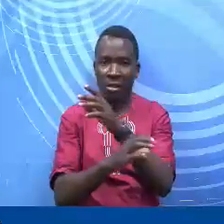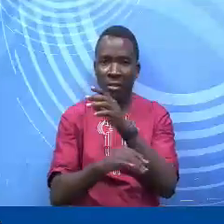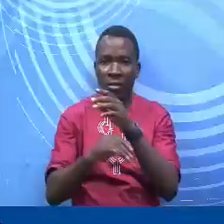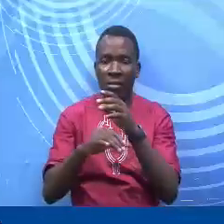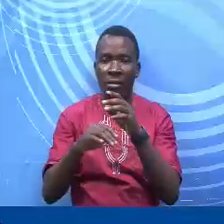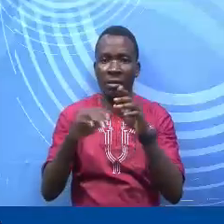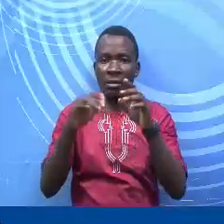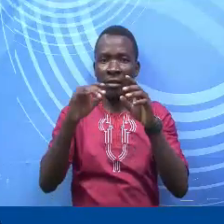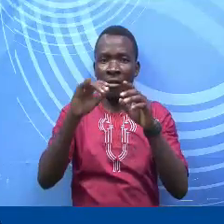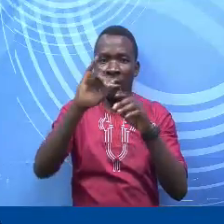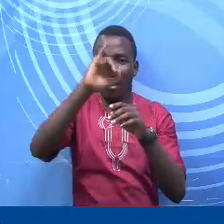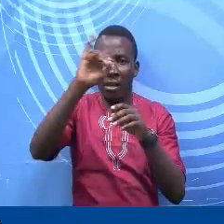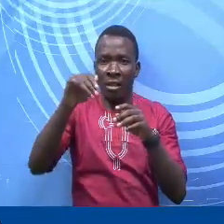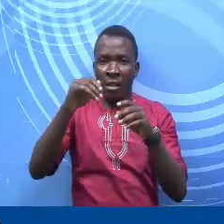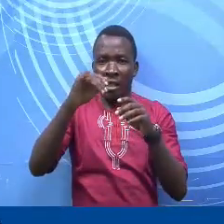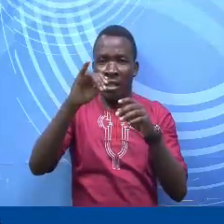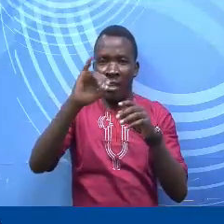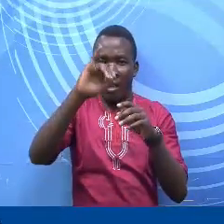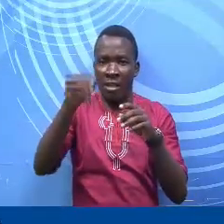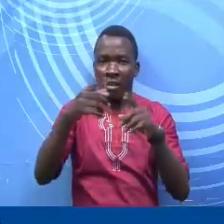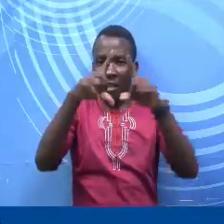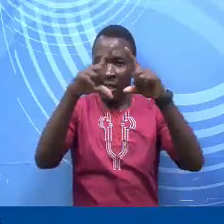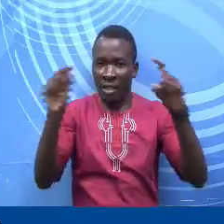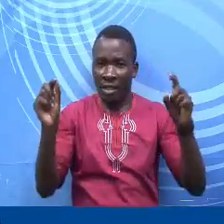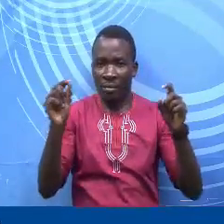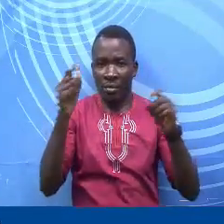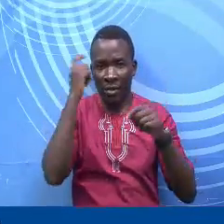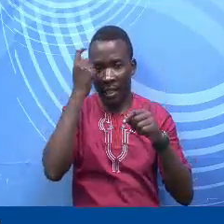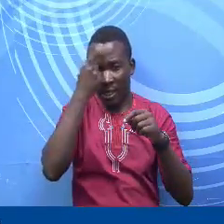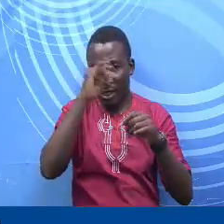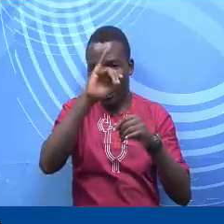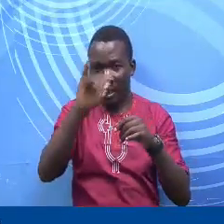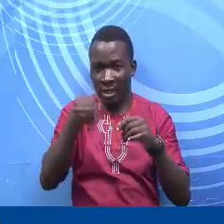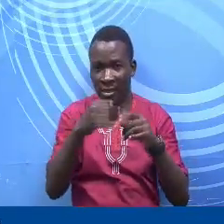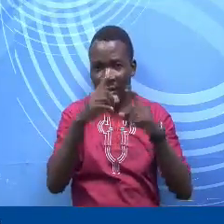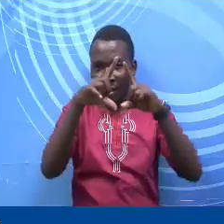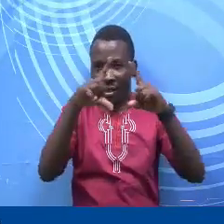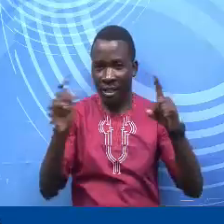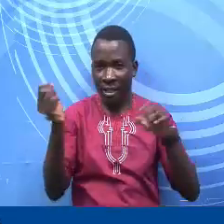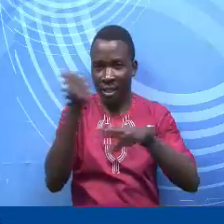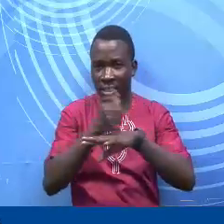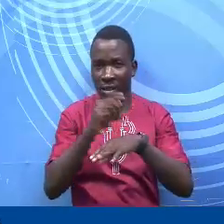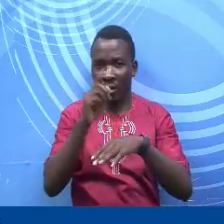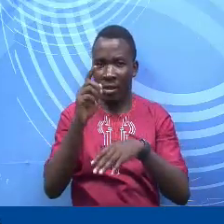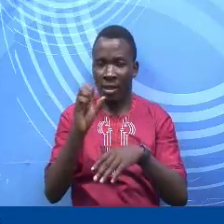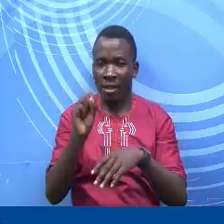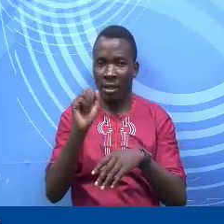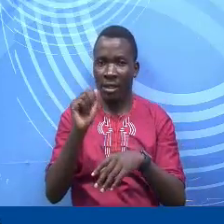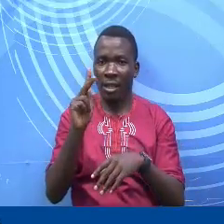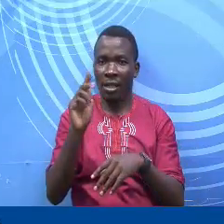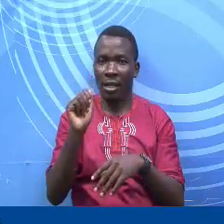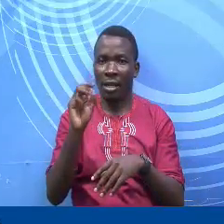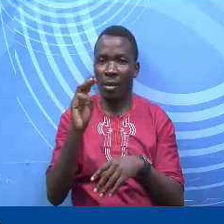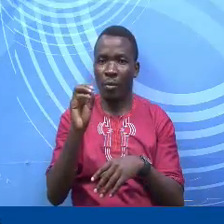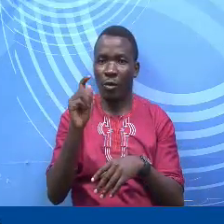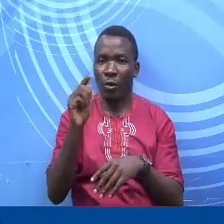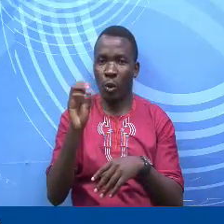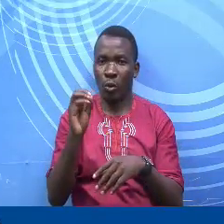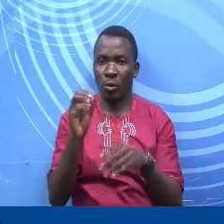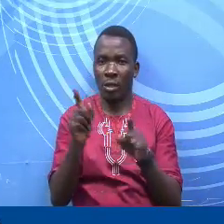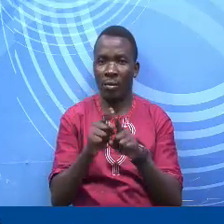bwa mbere mu mateka guverinoma y'igihugu cy'Ubuyapani yashyizeho Tetsushi Sakamoto nka minisitiri ushinzwe